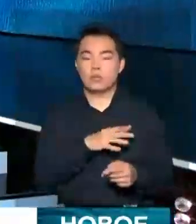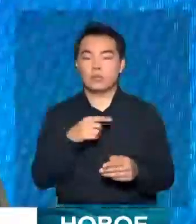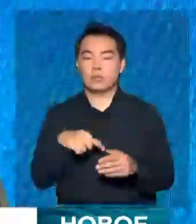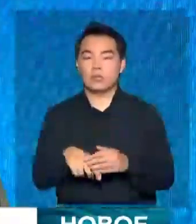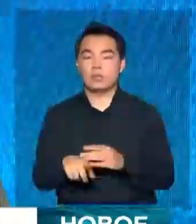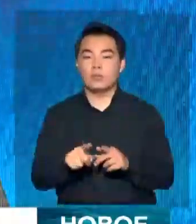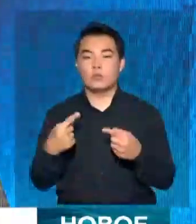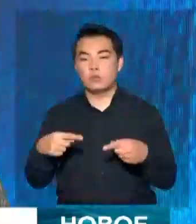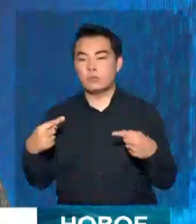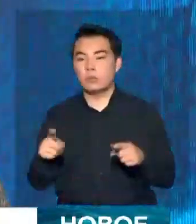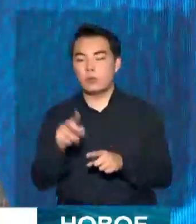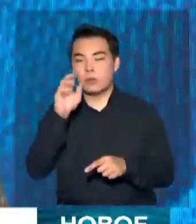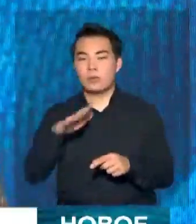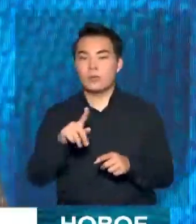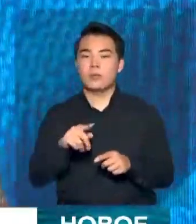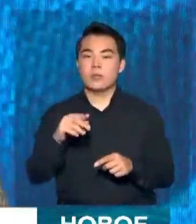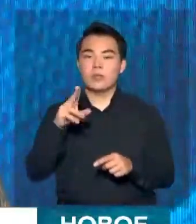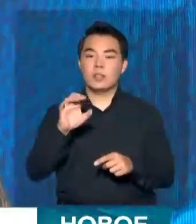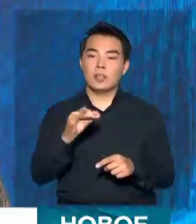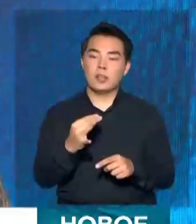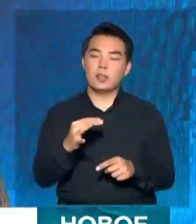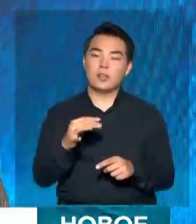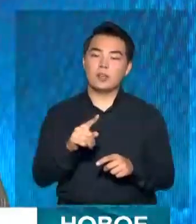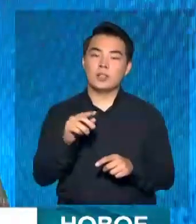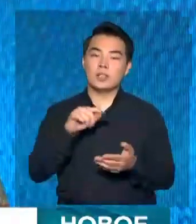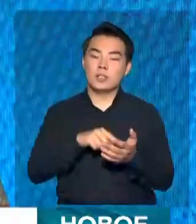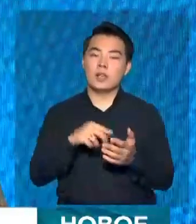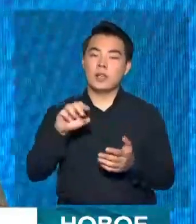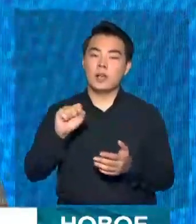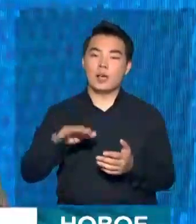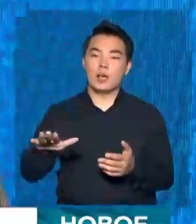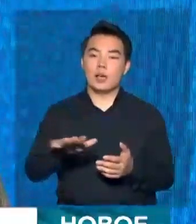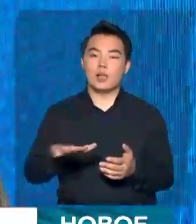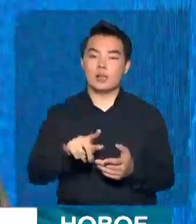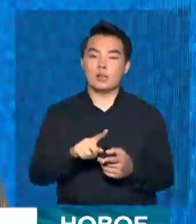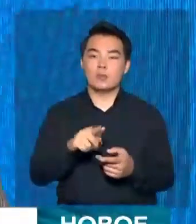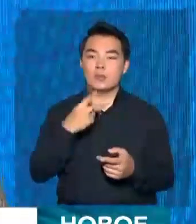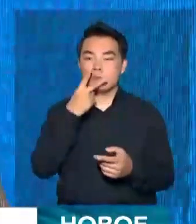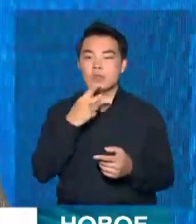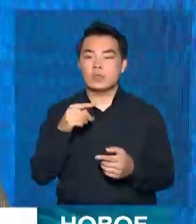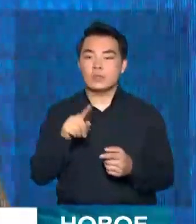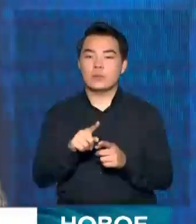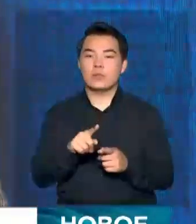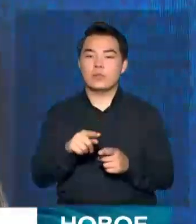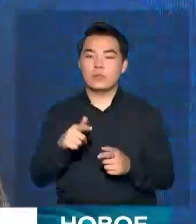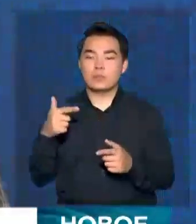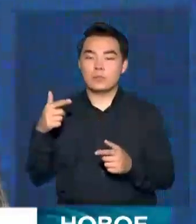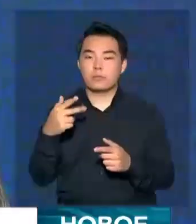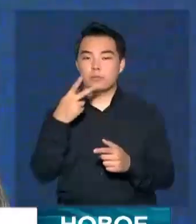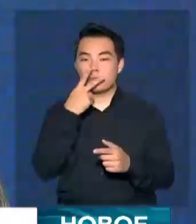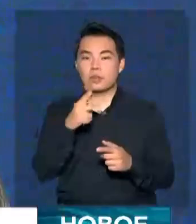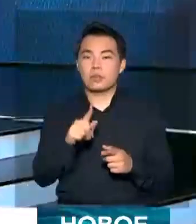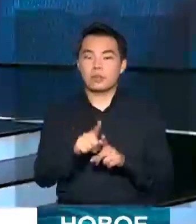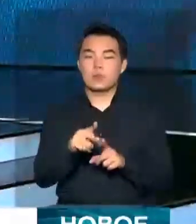числе во взаимоотношениях с Китаем, либо в Центральной Азии. Поэтому это такая ясная, четко выраженная, ясная, четкая позиция Казахстана, которая не